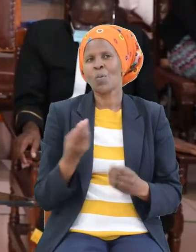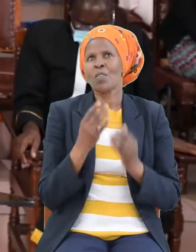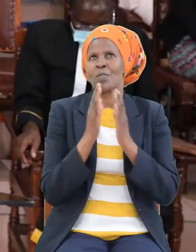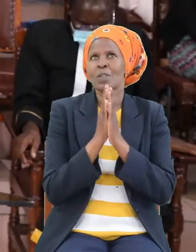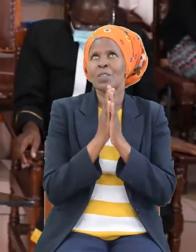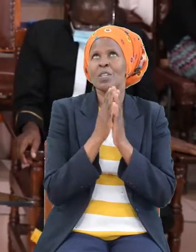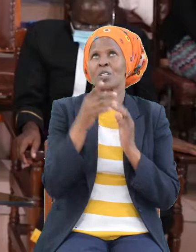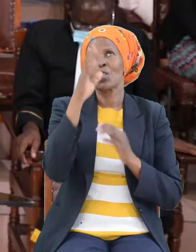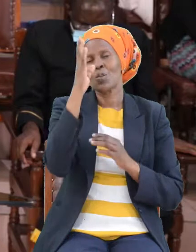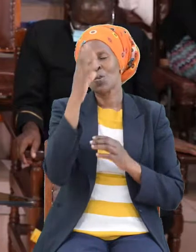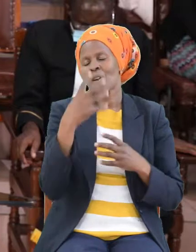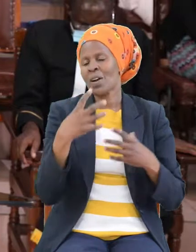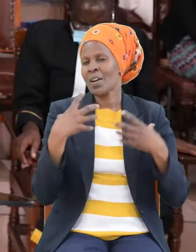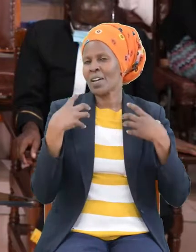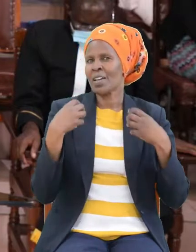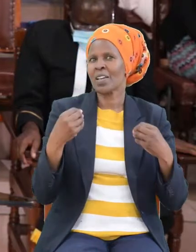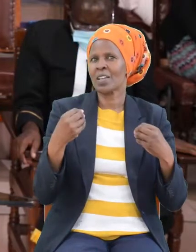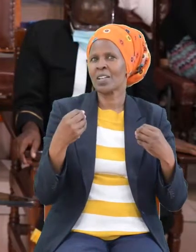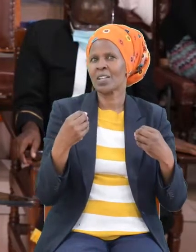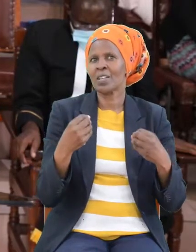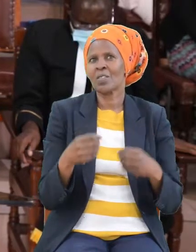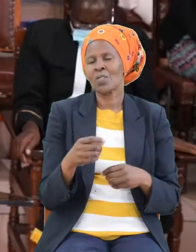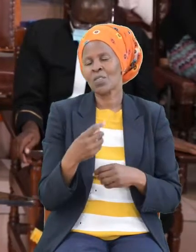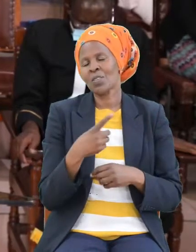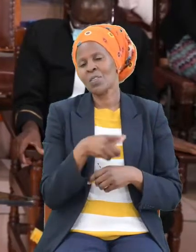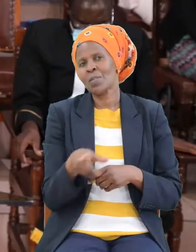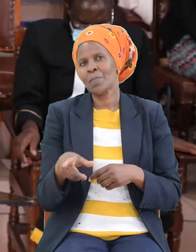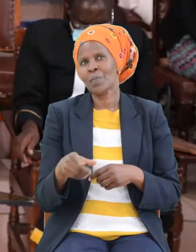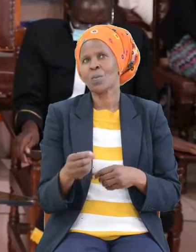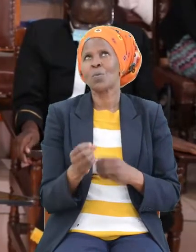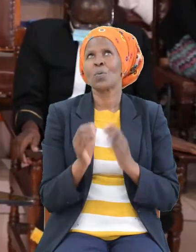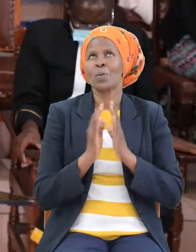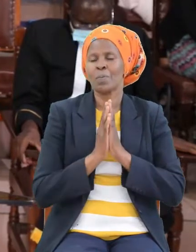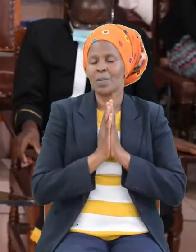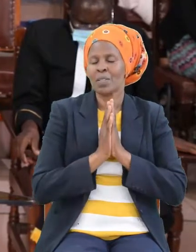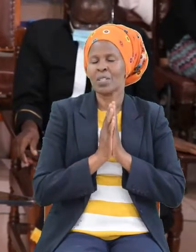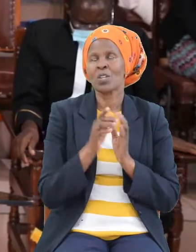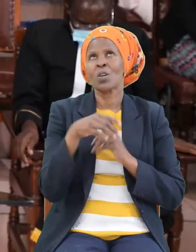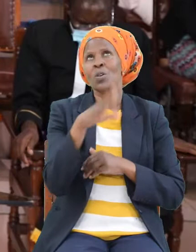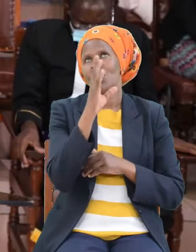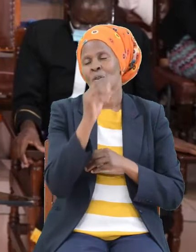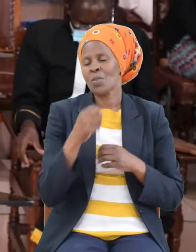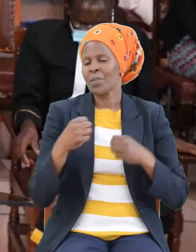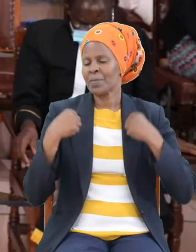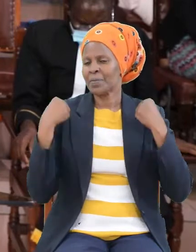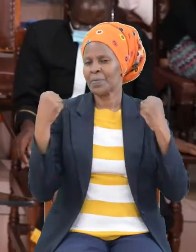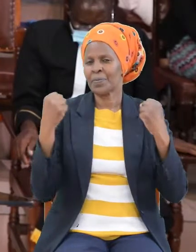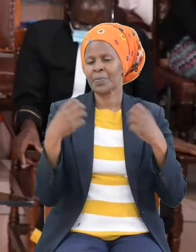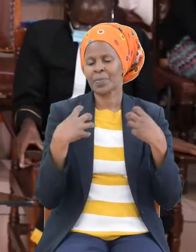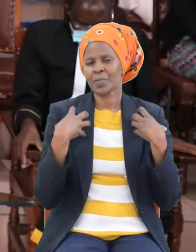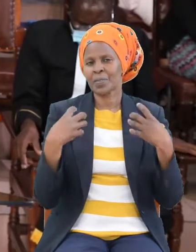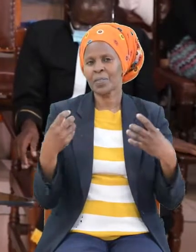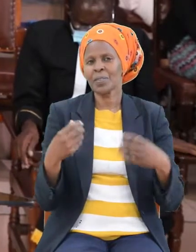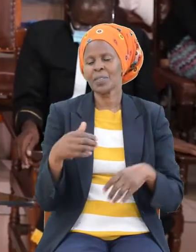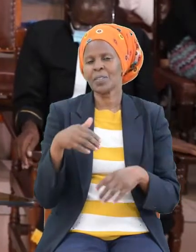minjereti uliopigwa Yesu Kristo kuna mmoja ulikuwa uponyaji. Tunaomba kawaponye kawape nguvu mfalme. Wale